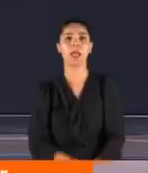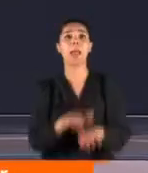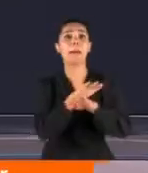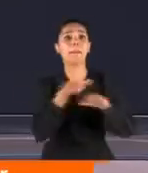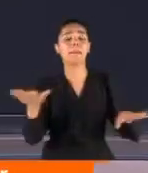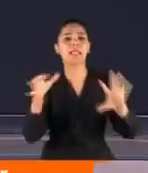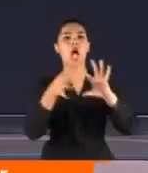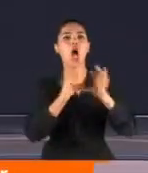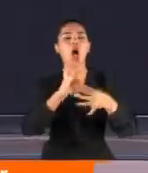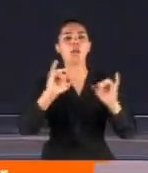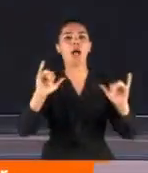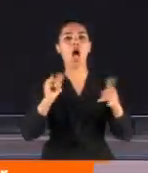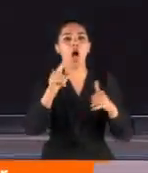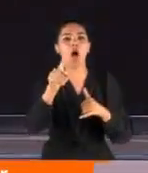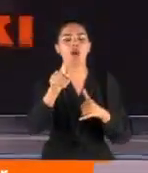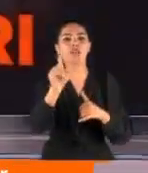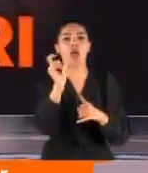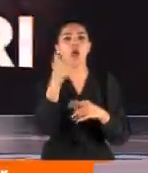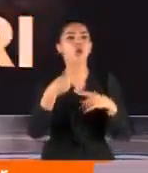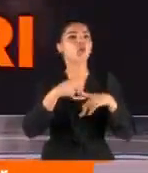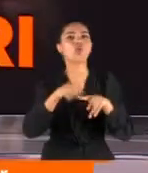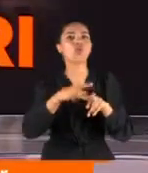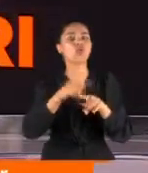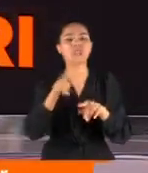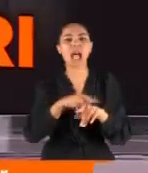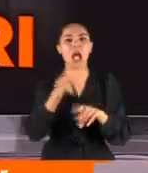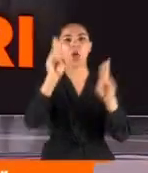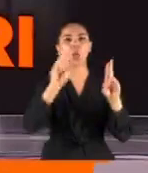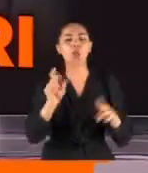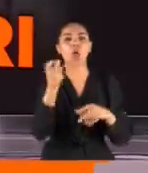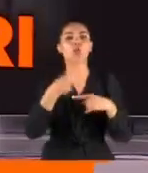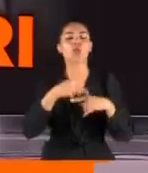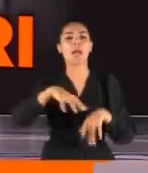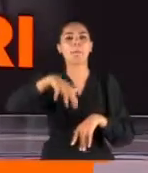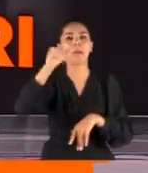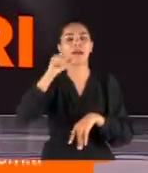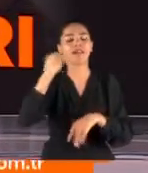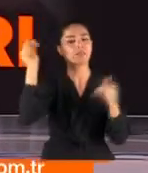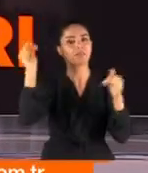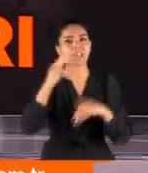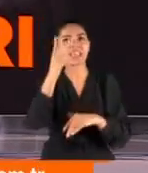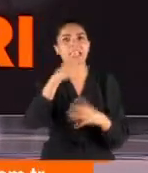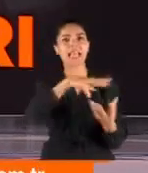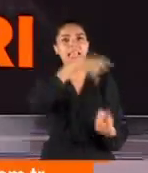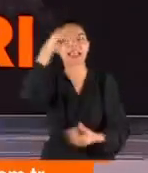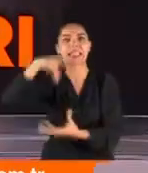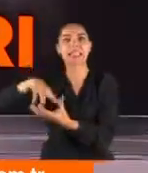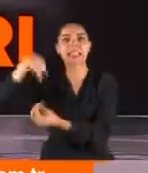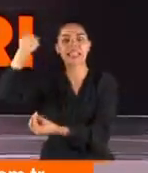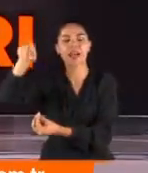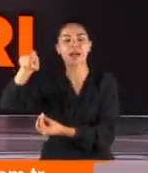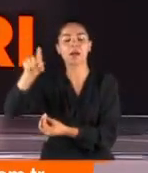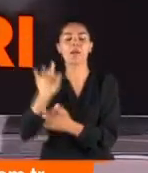Sona eren olimpiyat oyunlarına alternatif uzaydan yani uluslararası uzay istasyonundan geldi. İki takım ayrılan kozmonotlar